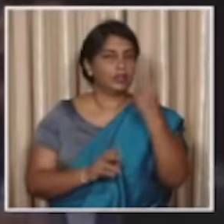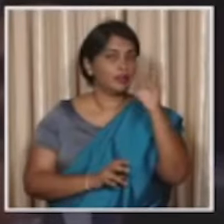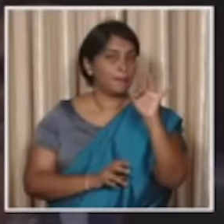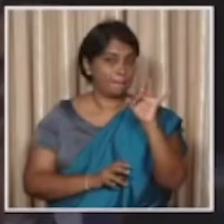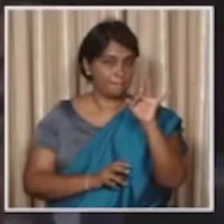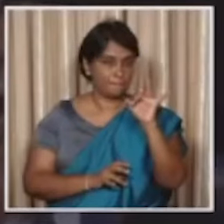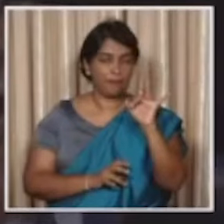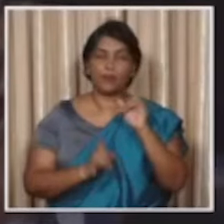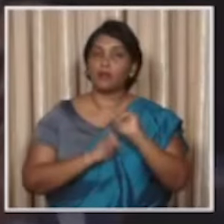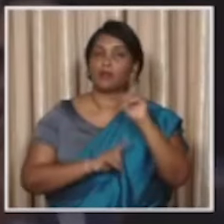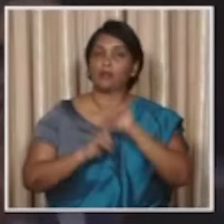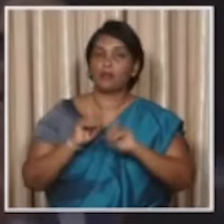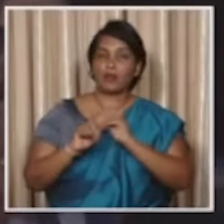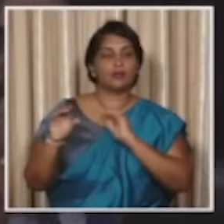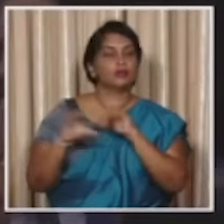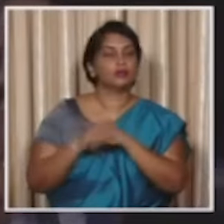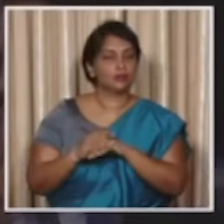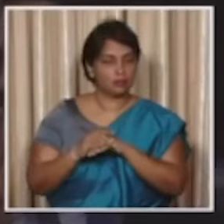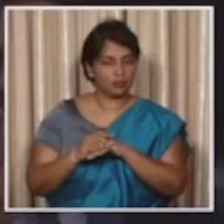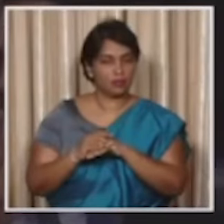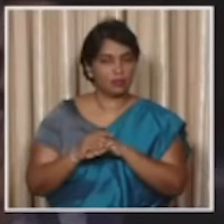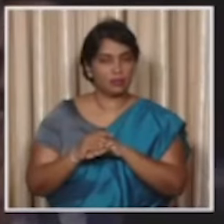2015 පාර්ලිමේන්තුවට ඇවිල්ලා